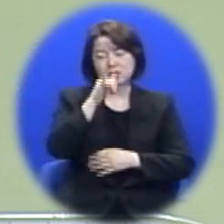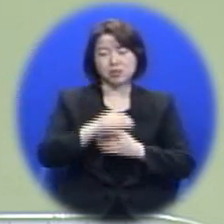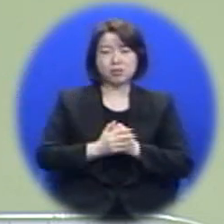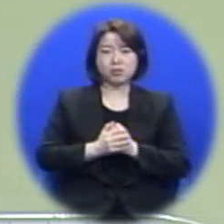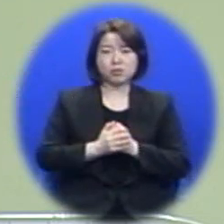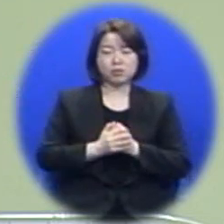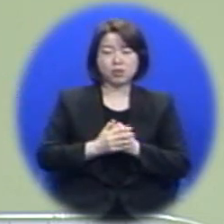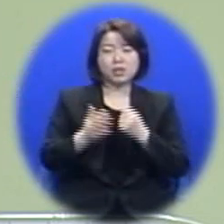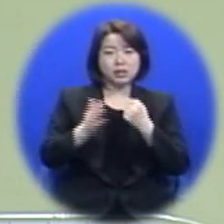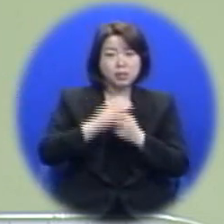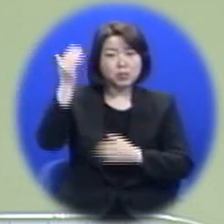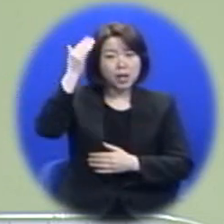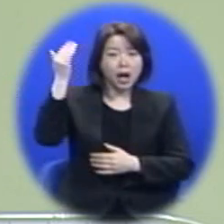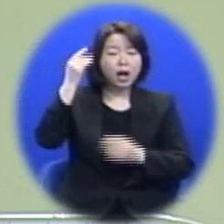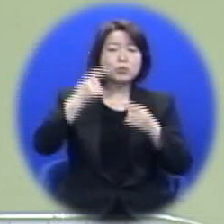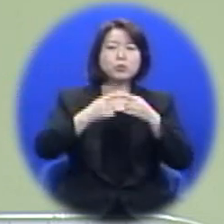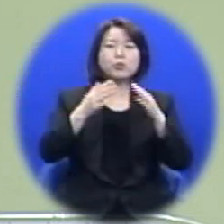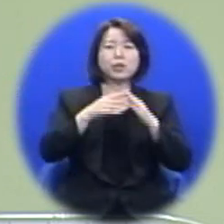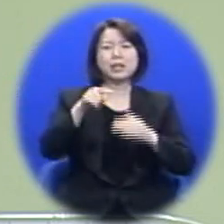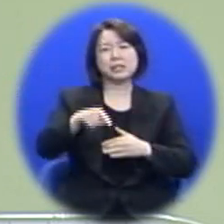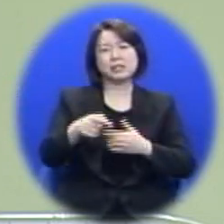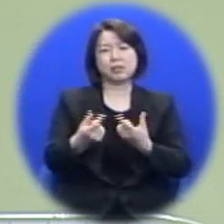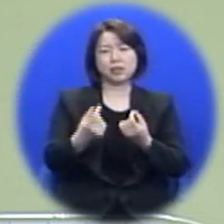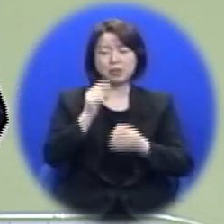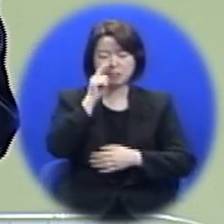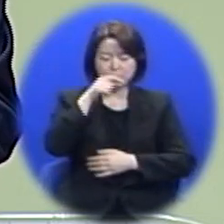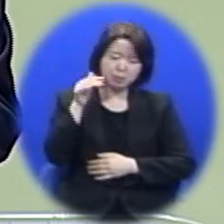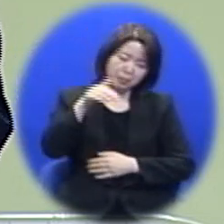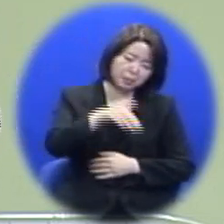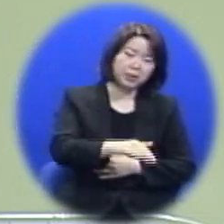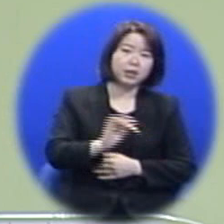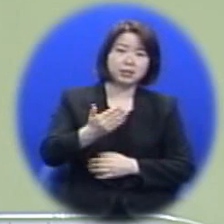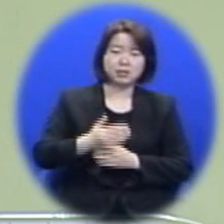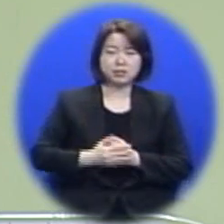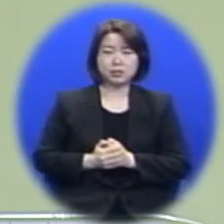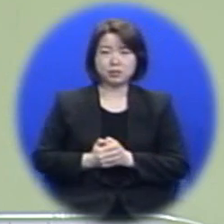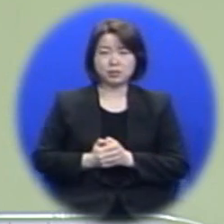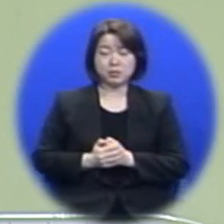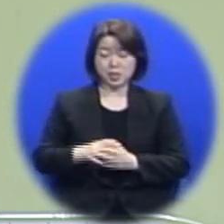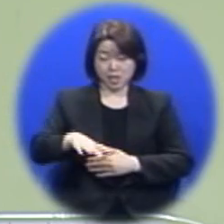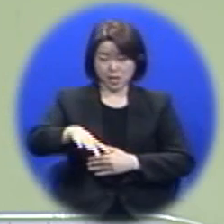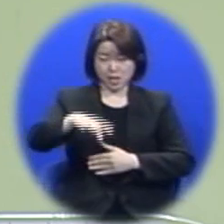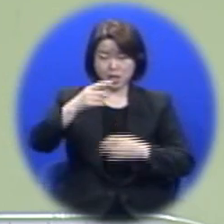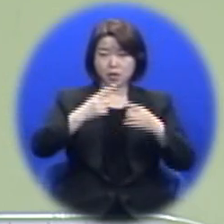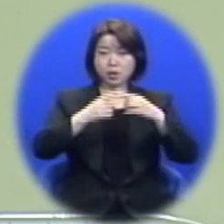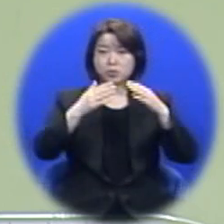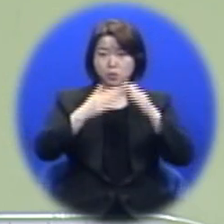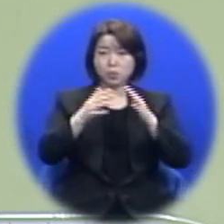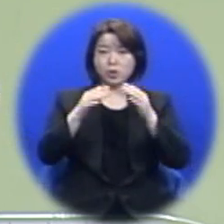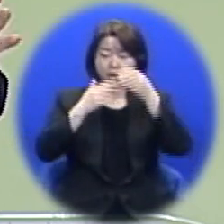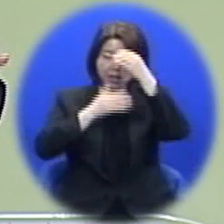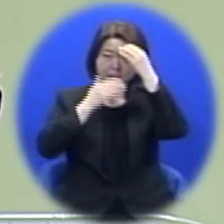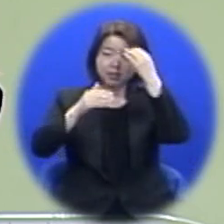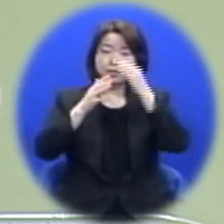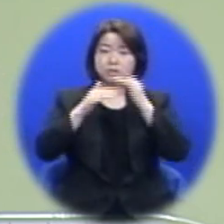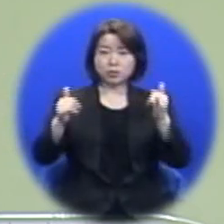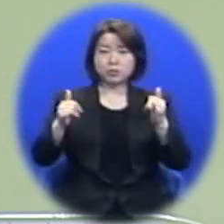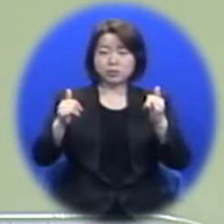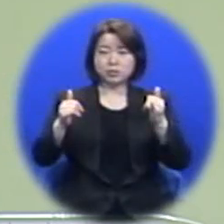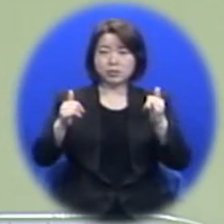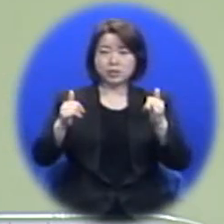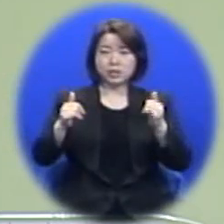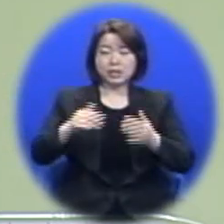한국교회가 이렇게 된 겁니다 초대교회의 성도들은 예수 믿음 은 재산 뺏기고